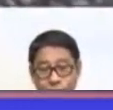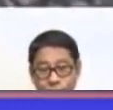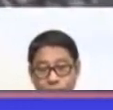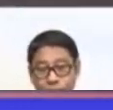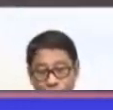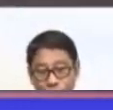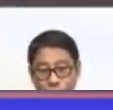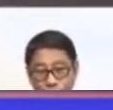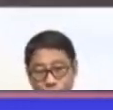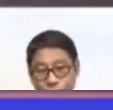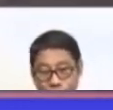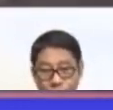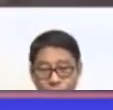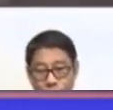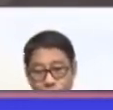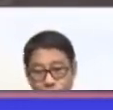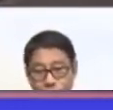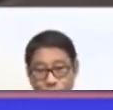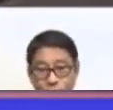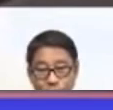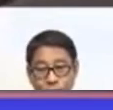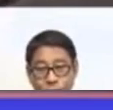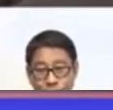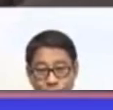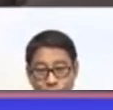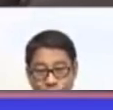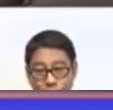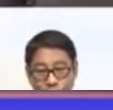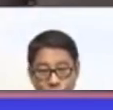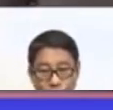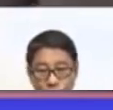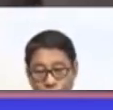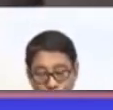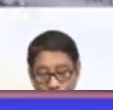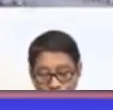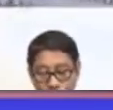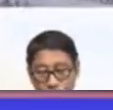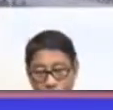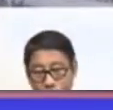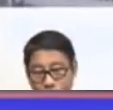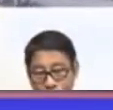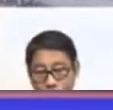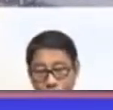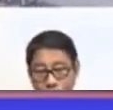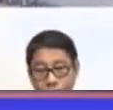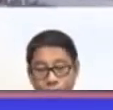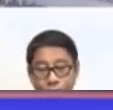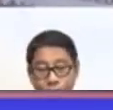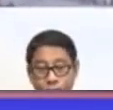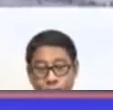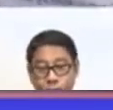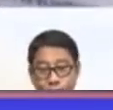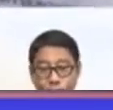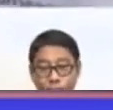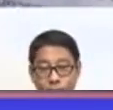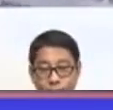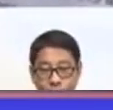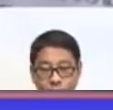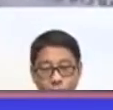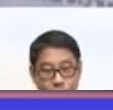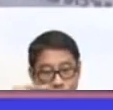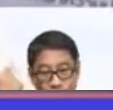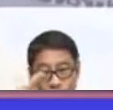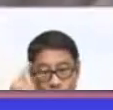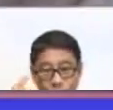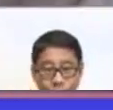ค่ะ ดูเหมือนว่าการลอยกระทงในทุกๆปีนะคะมันก็จะมีอุปกรณ์อย่างประทัดยิงปืนขึ้นฟ้าดอกไ